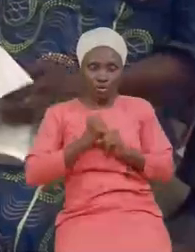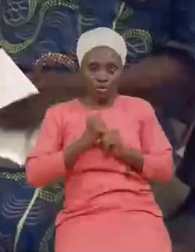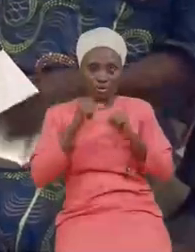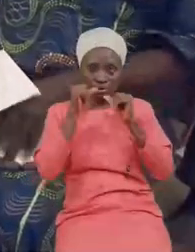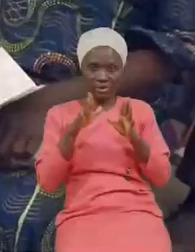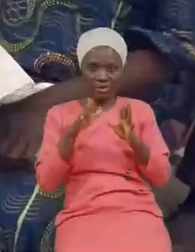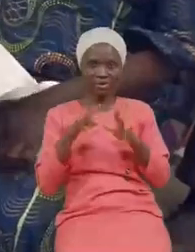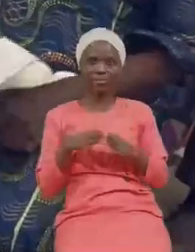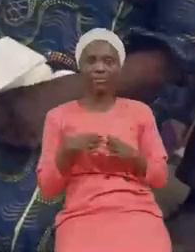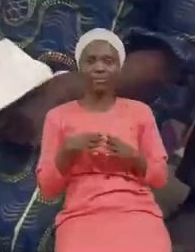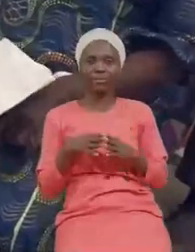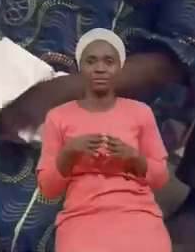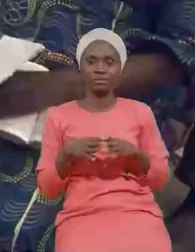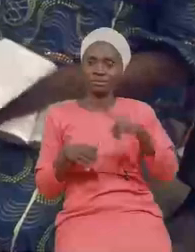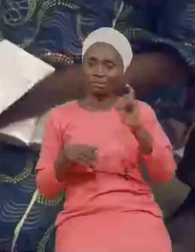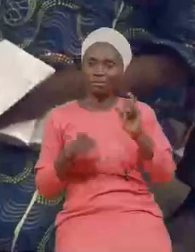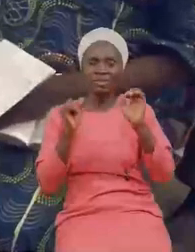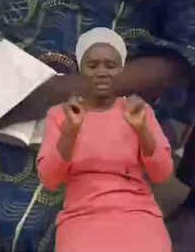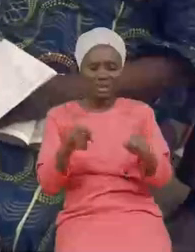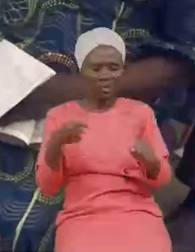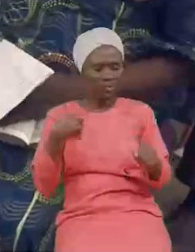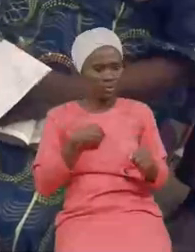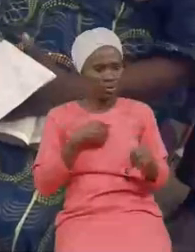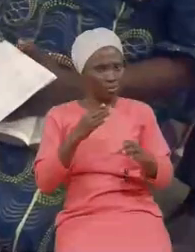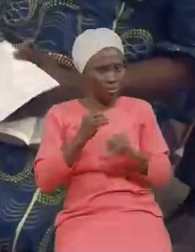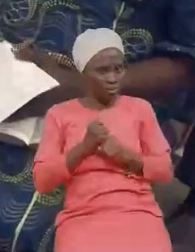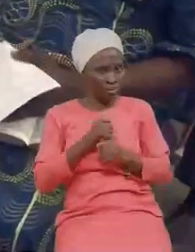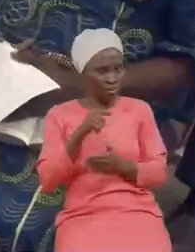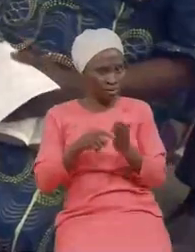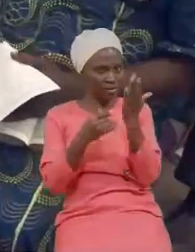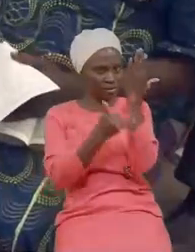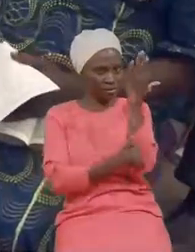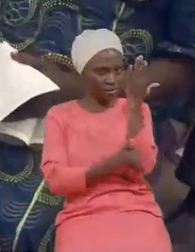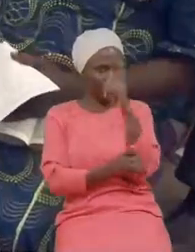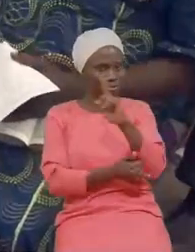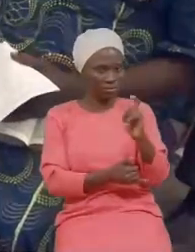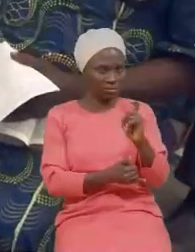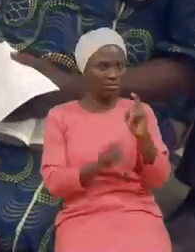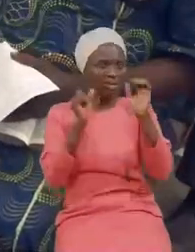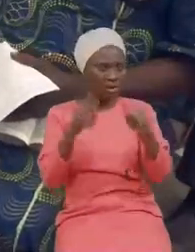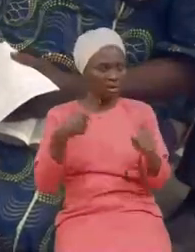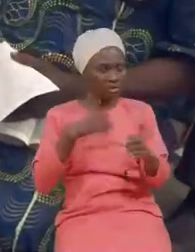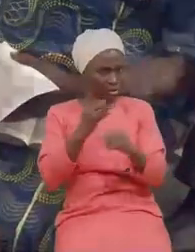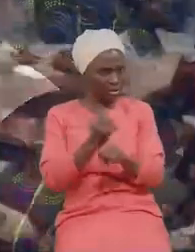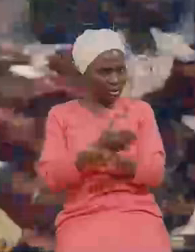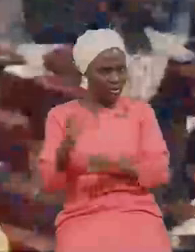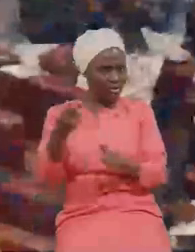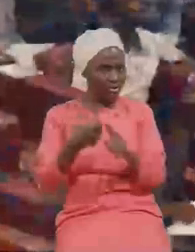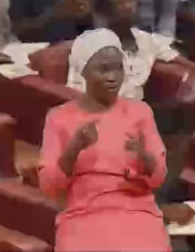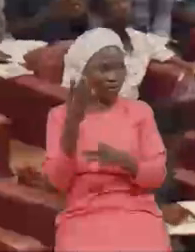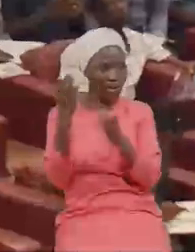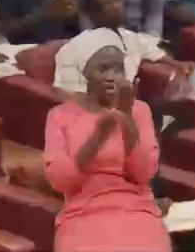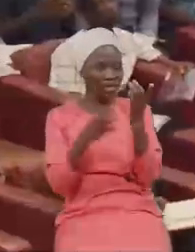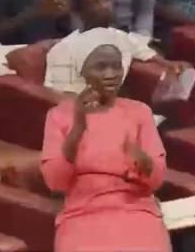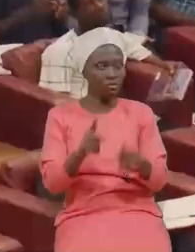pouvoir nous procéder ce pays est-ce qu'on peut arracher ce pays de la main déjà